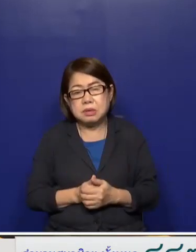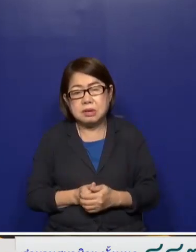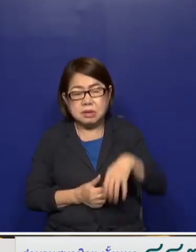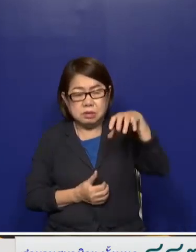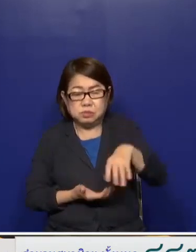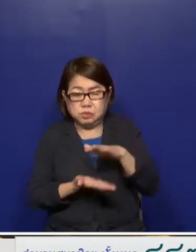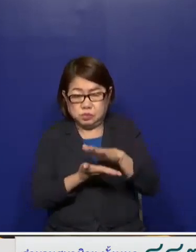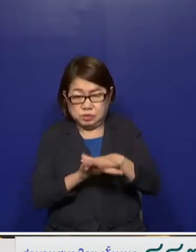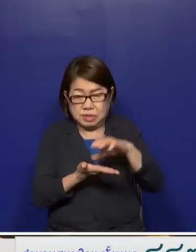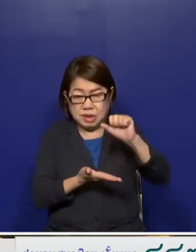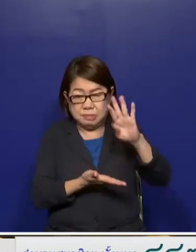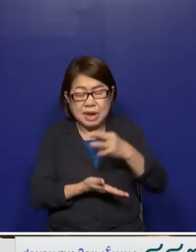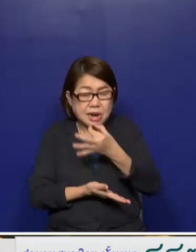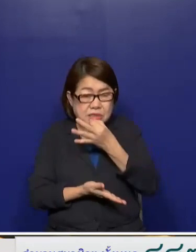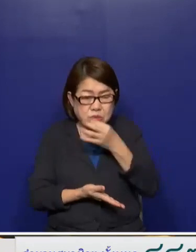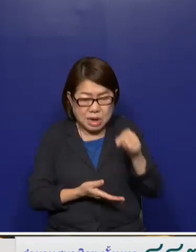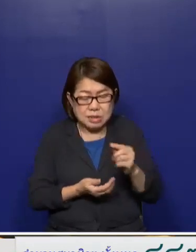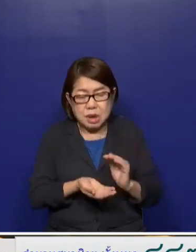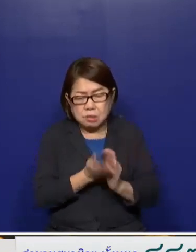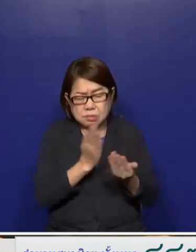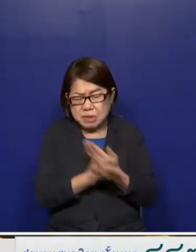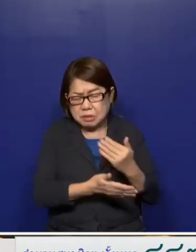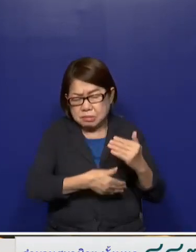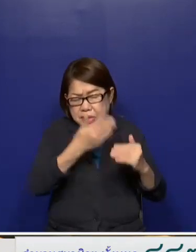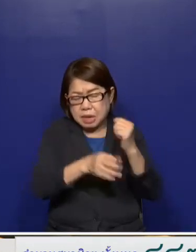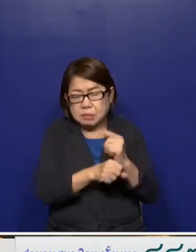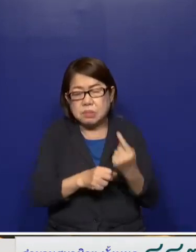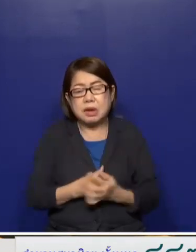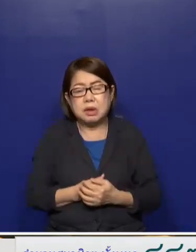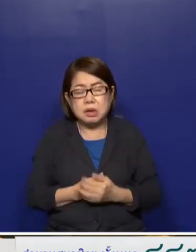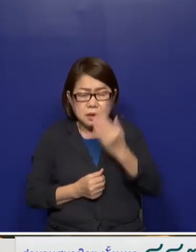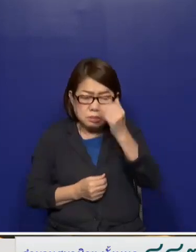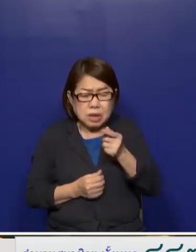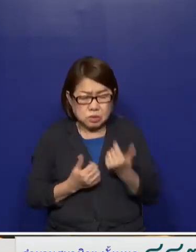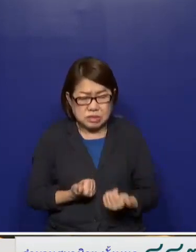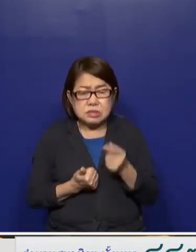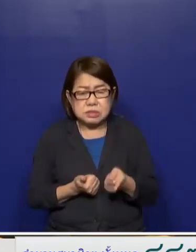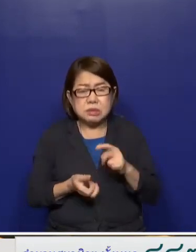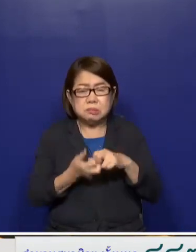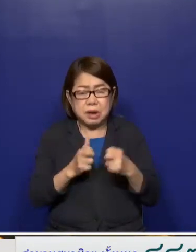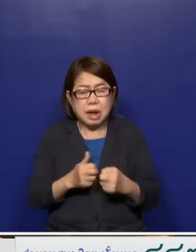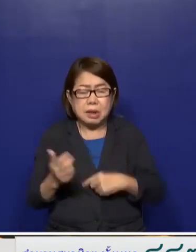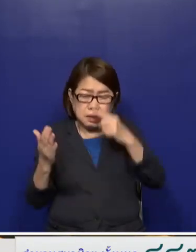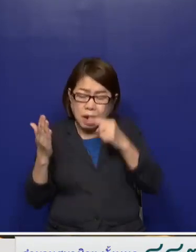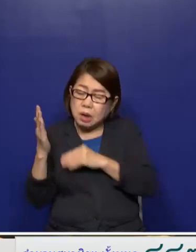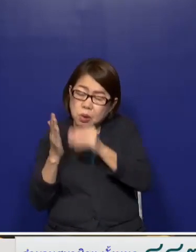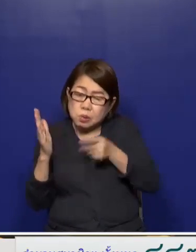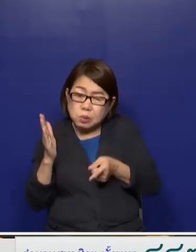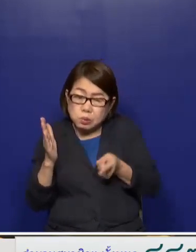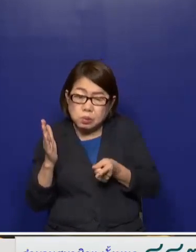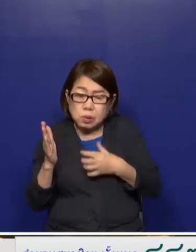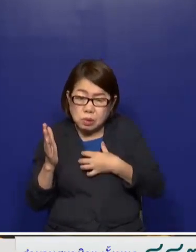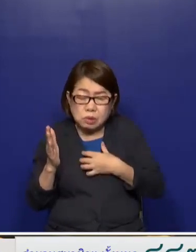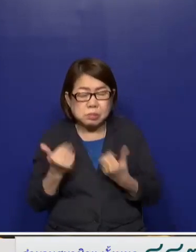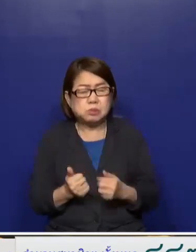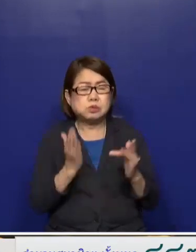ศึกษาว่าวันนี้มันเป็นปัญหาที่เราจะเอาประเทศก้าวไปสู่ข้างหน้าด้วยความพัฒนาให้เท่าทันกับเทคโน